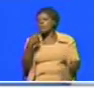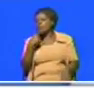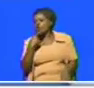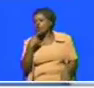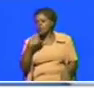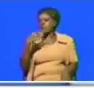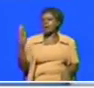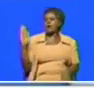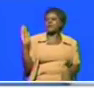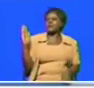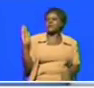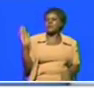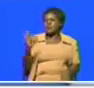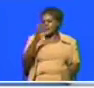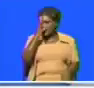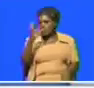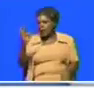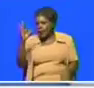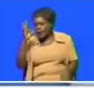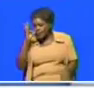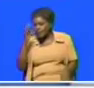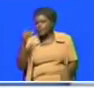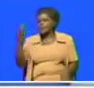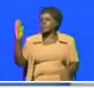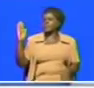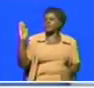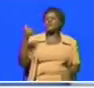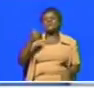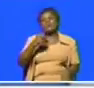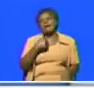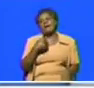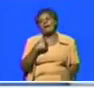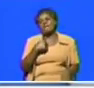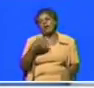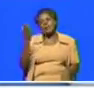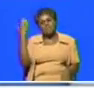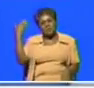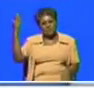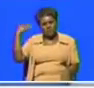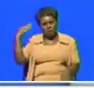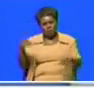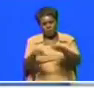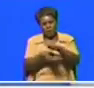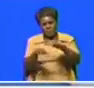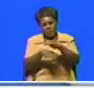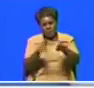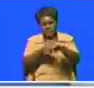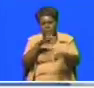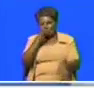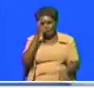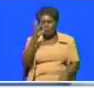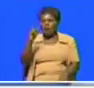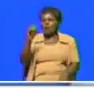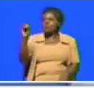ana ulinzi, rais mstaafu Mwai Kibaki ana ulinzi wake, yule aliyekuwa na makamu wa rais wakati wa Kibaki bwana Mudi